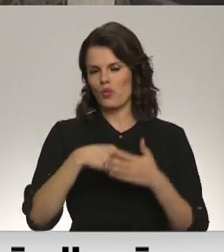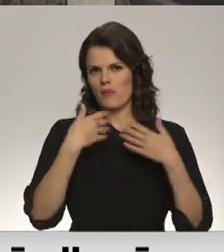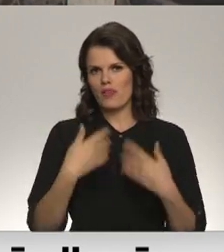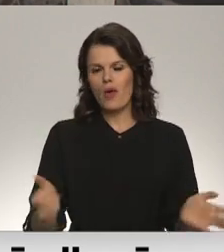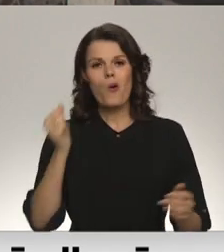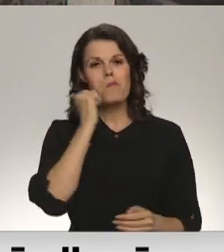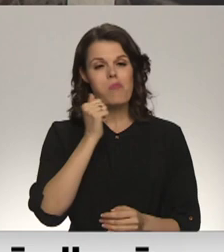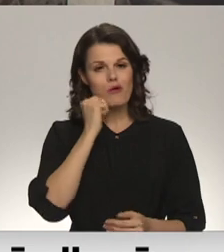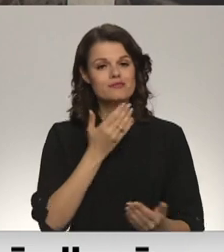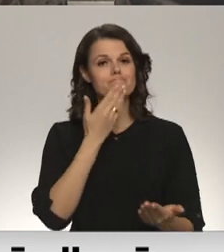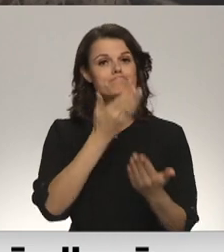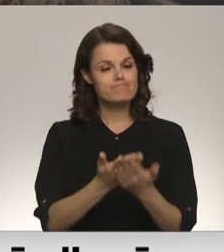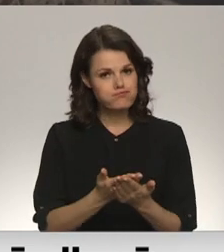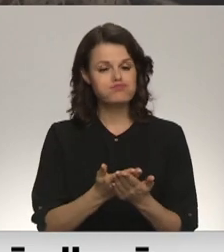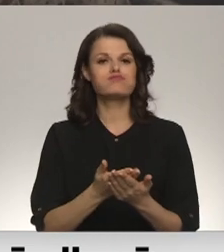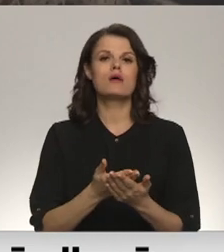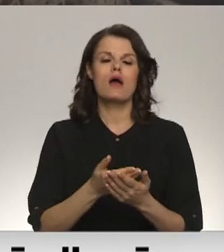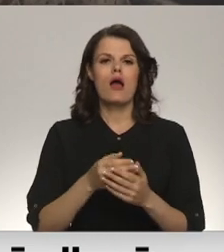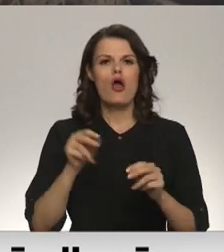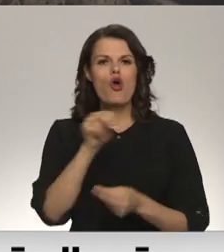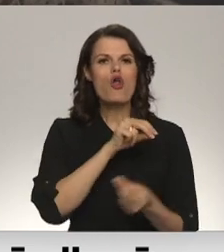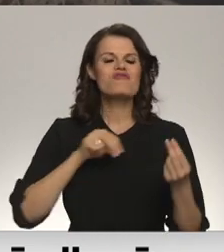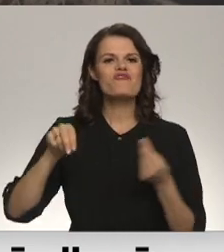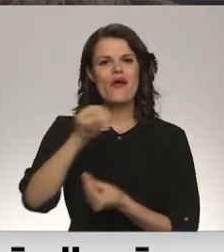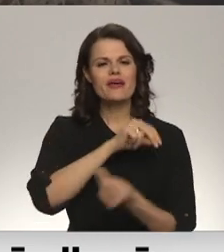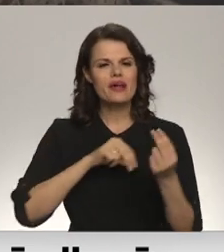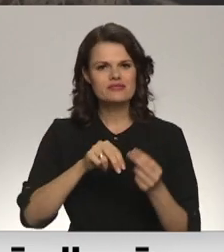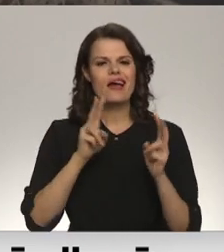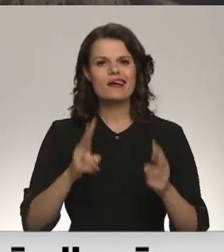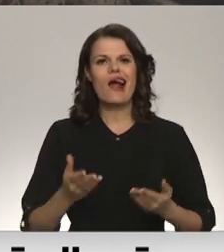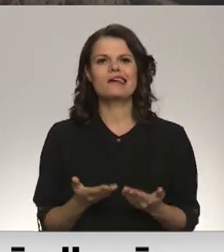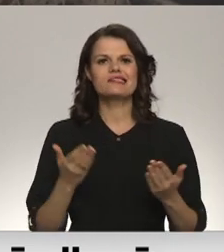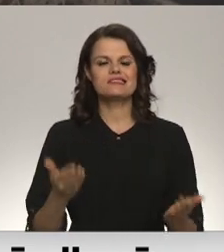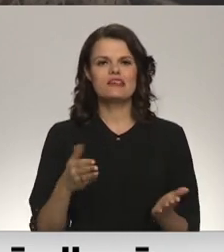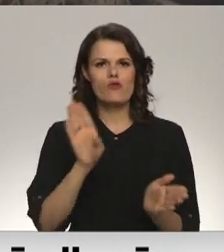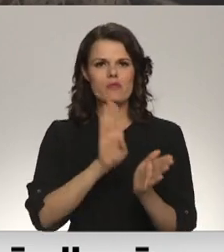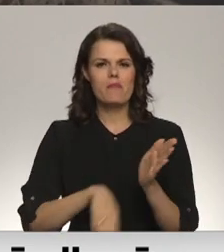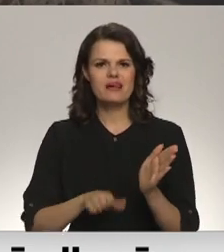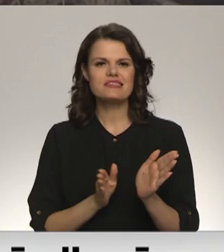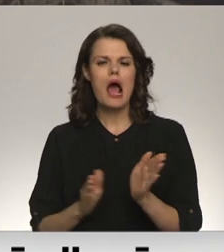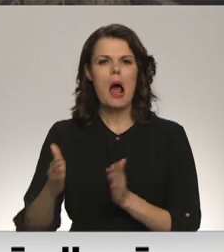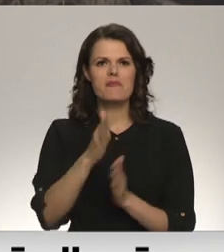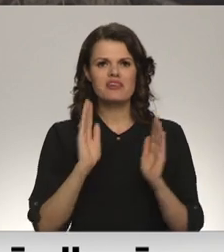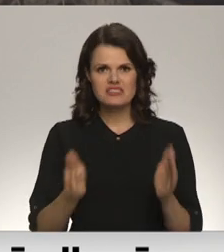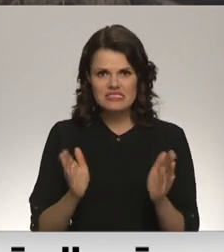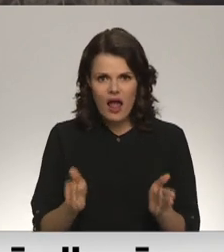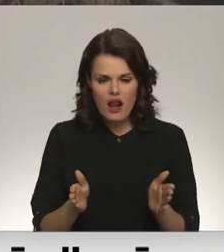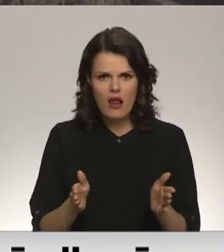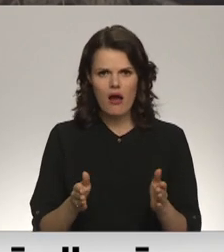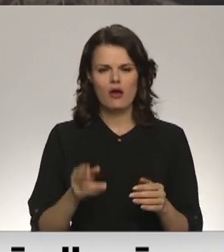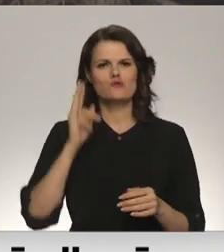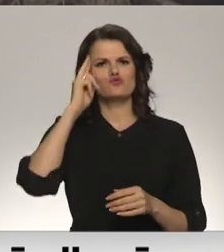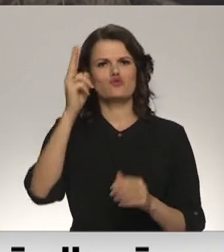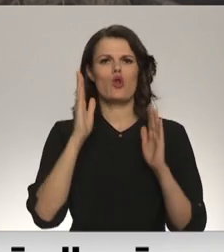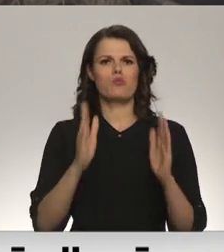iniciētā konferencē, kā izdzīvot bez apvedzeļa, amatpersonas jau atkal apvedzeļu solīja tikai pēc 8 gadiem. Tikmēr iedzīvotāji un pašvaldība,